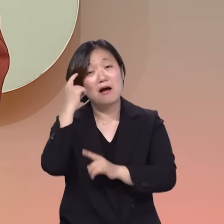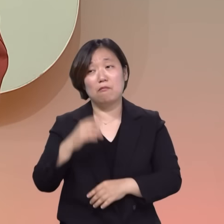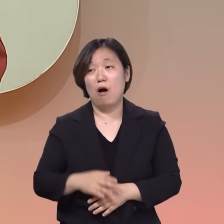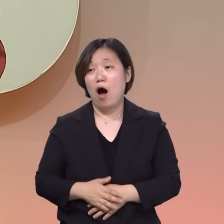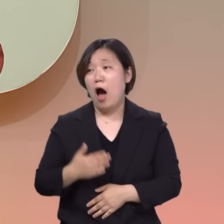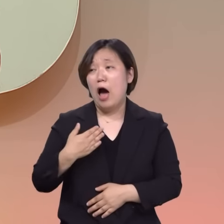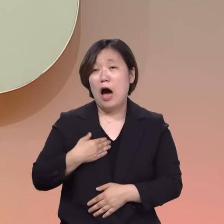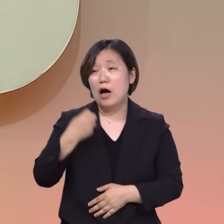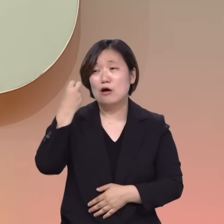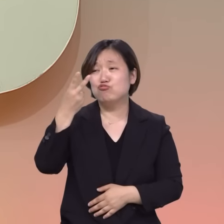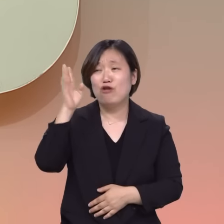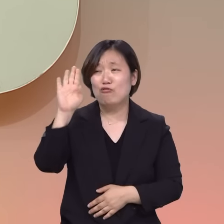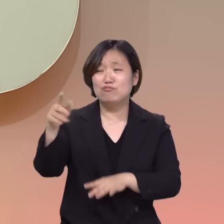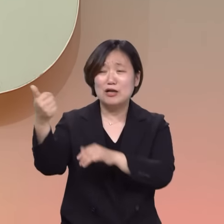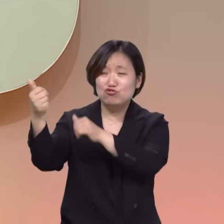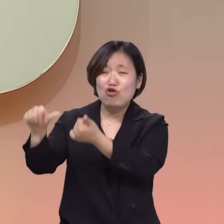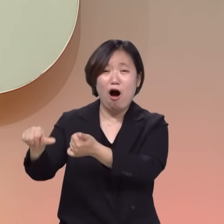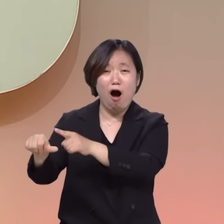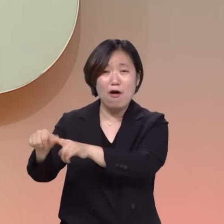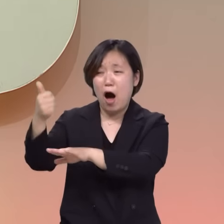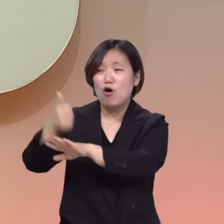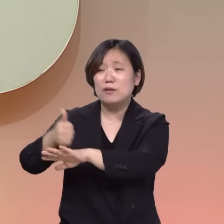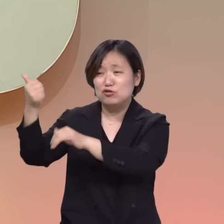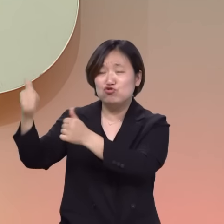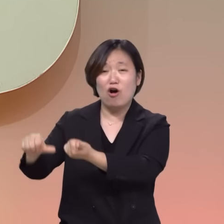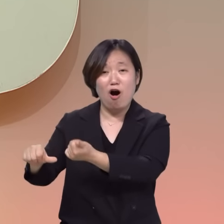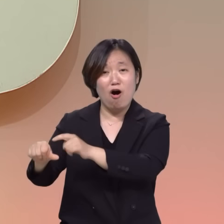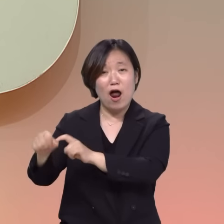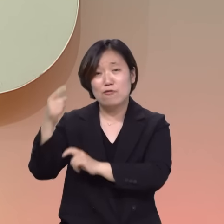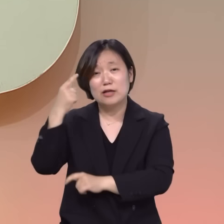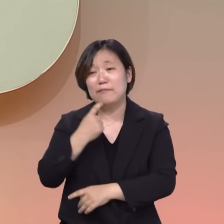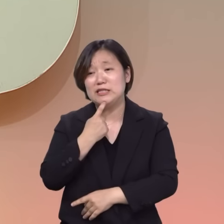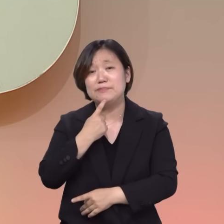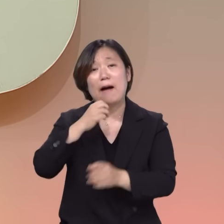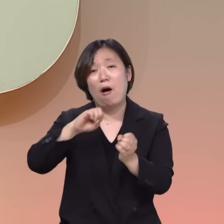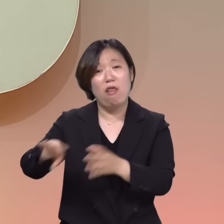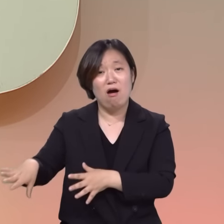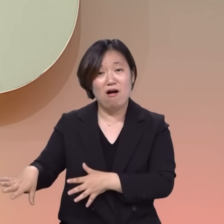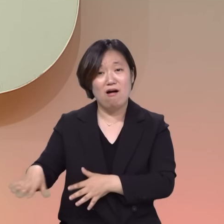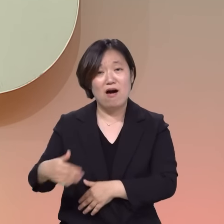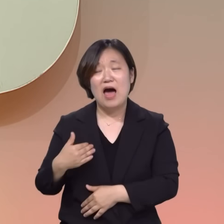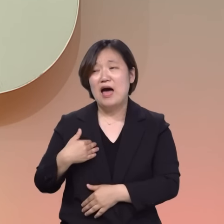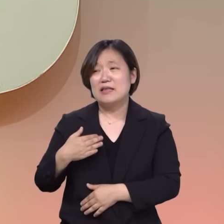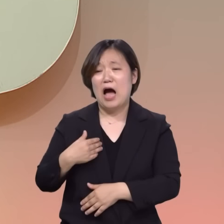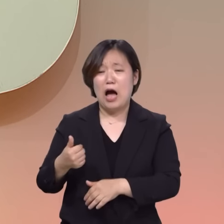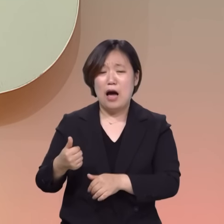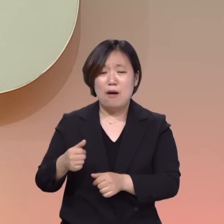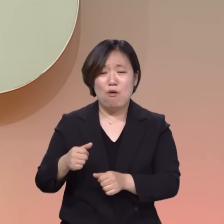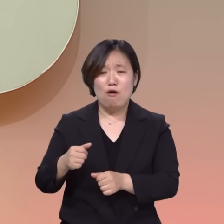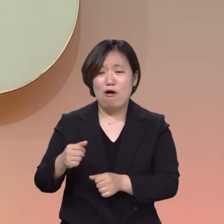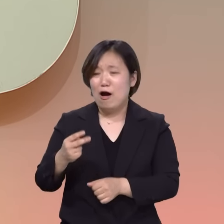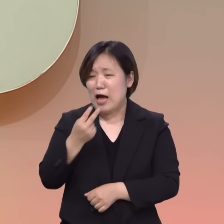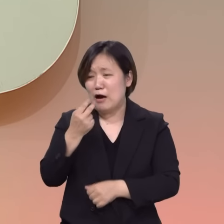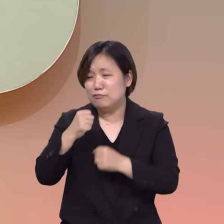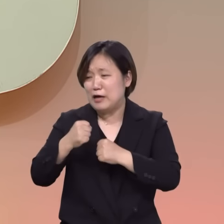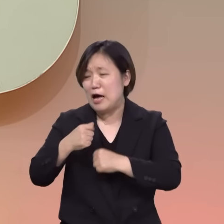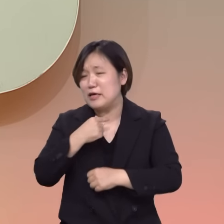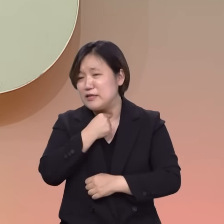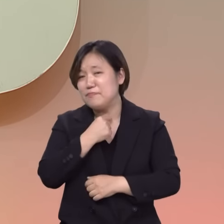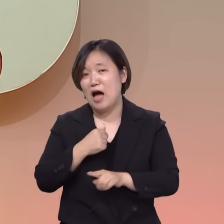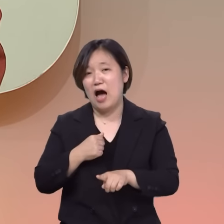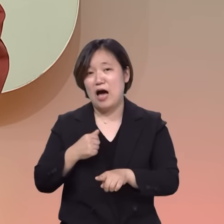거 뭐 마음이 이제 더 이상 집착이 없었겠죠 어차피 죽는데 산다 죽는다 죽어도 까짓거 다음 생에